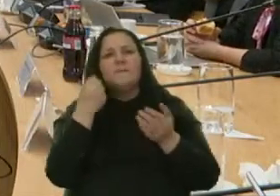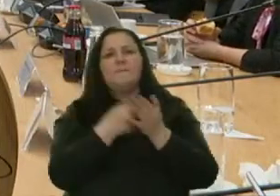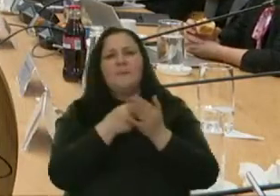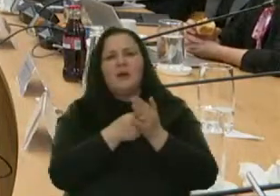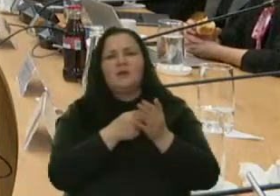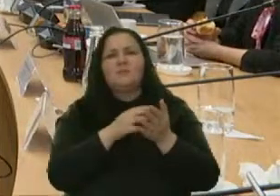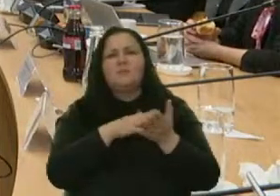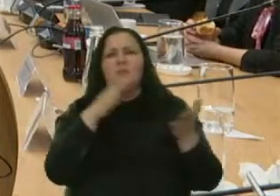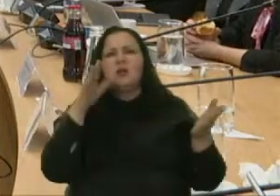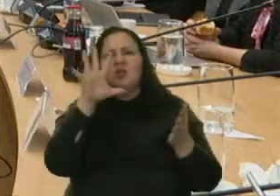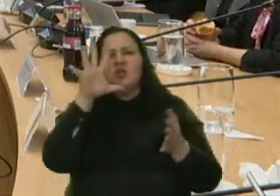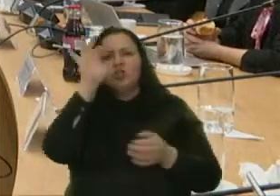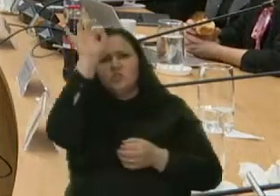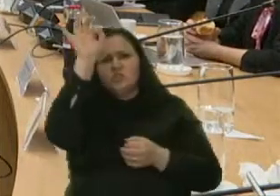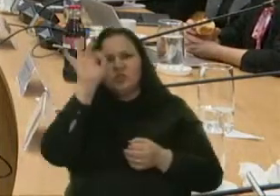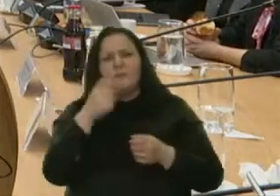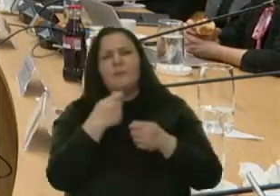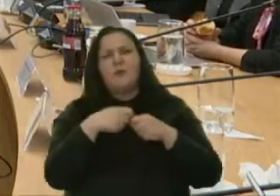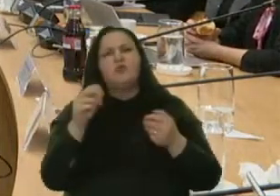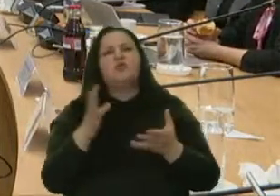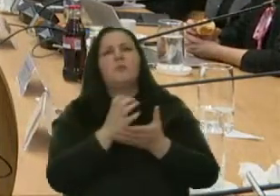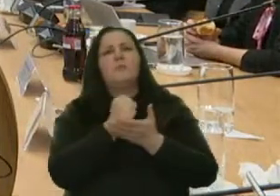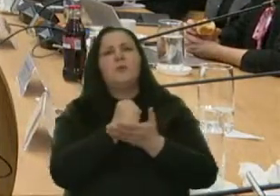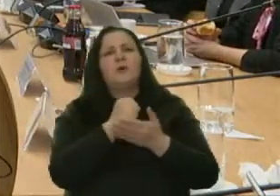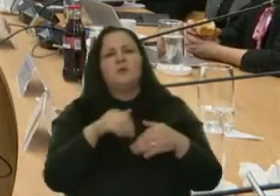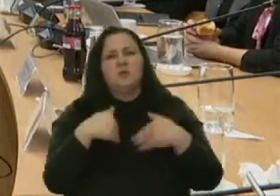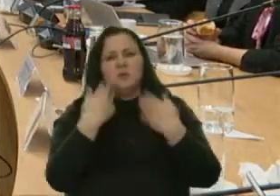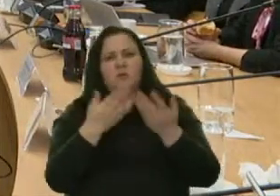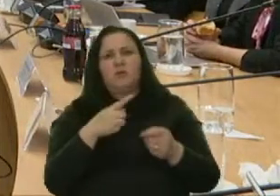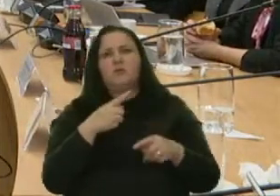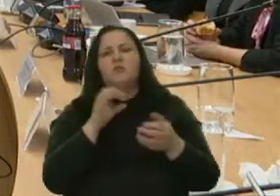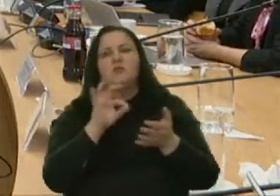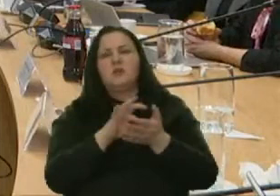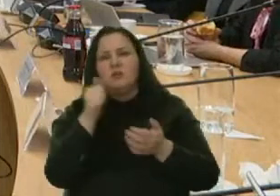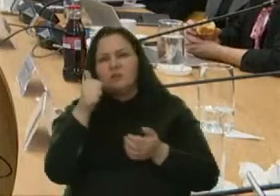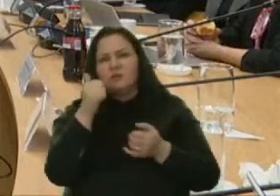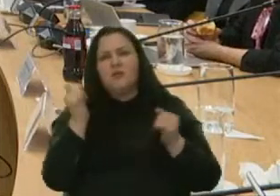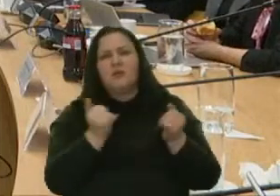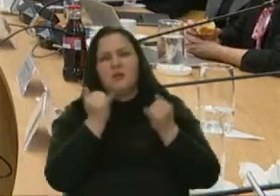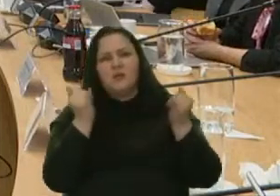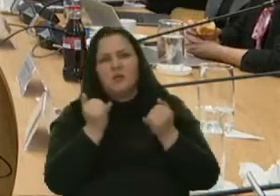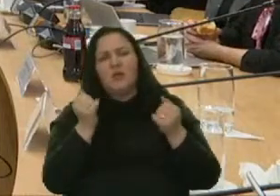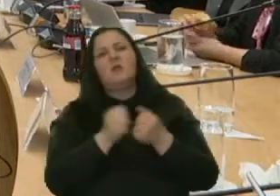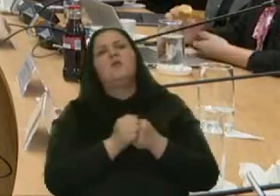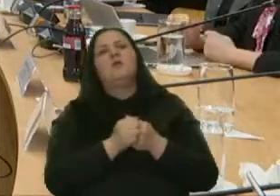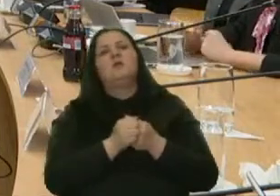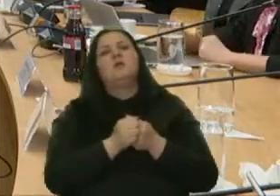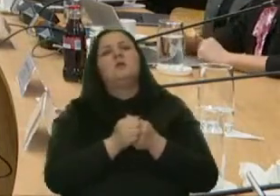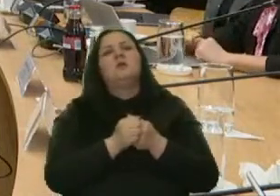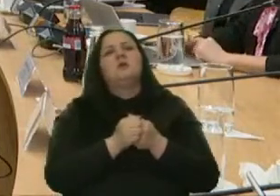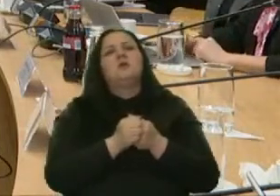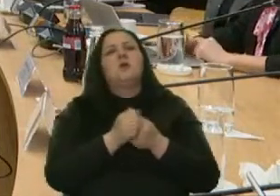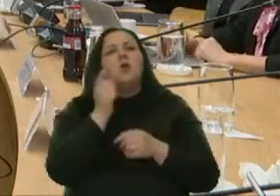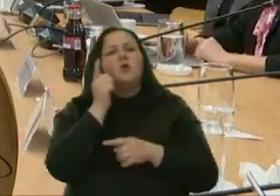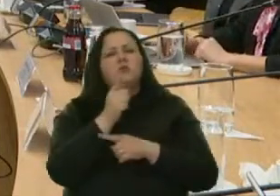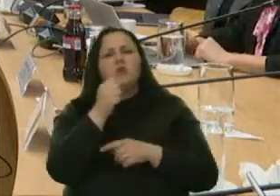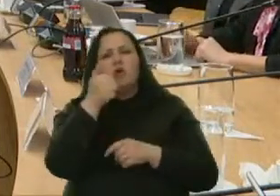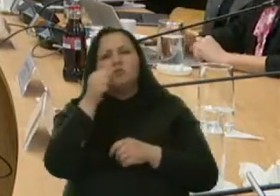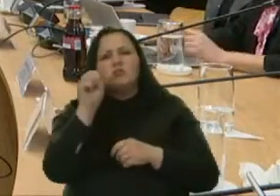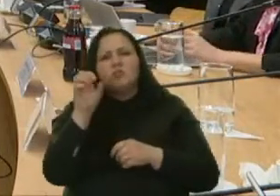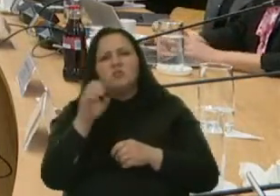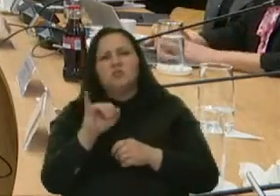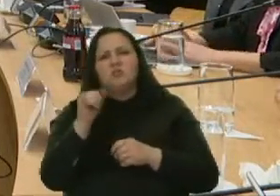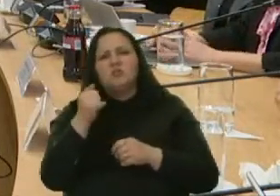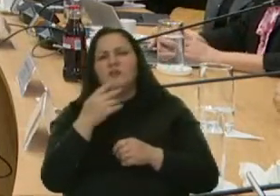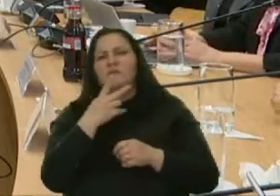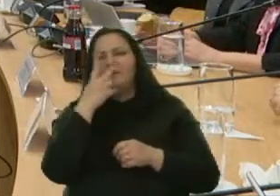5% pentru toți bugetarii acordată cu data de 1 ianuarie conform Ordonanței 115 cred că iar vizavi de